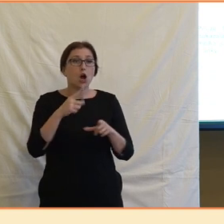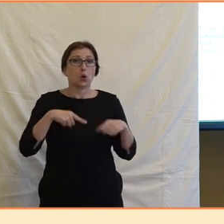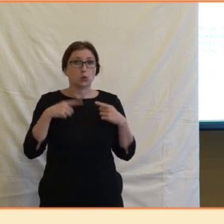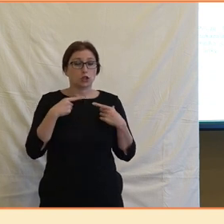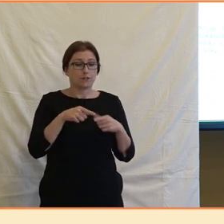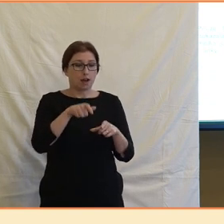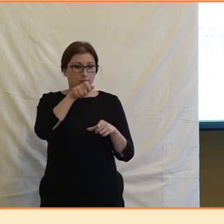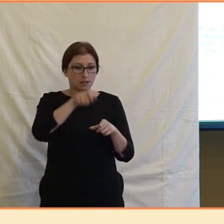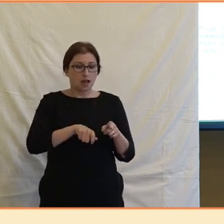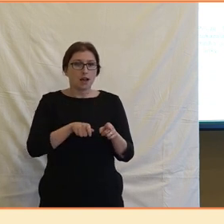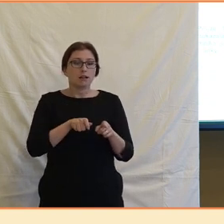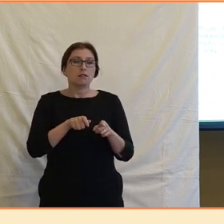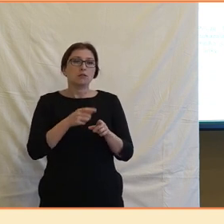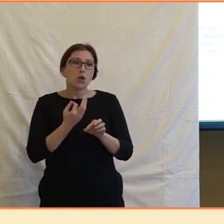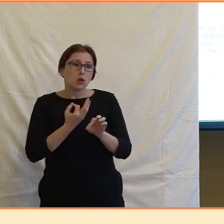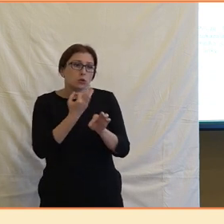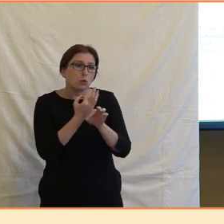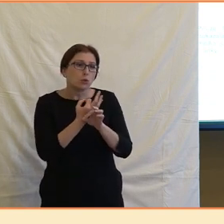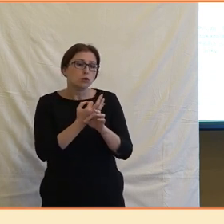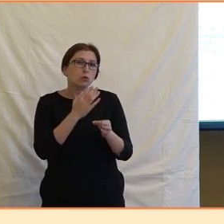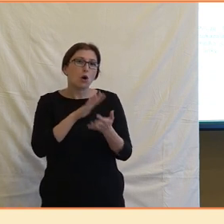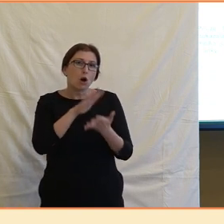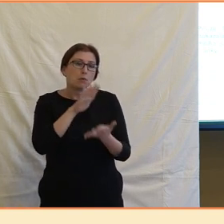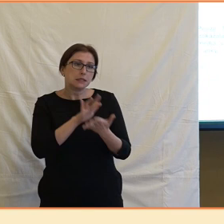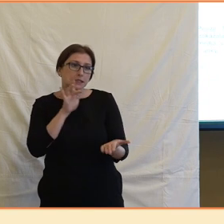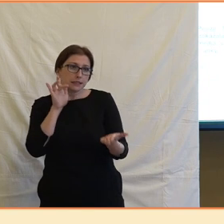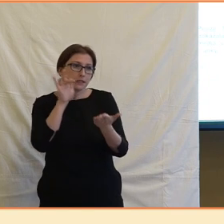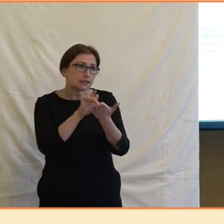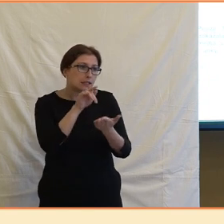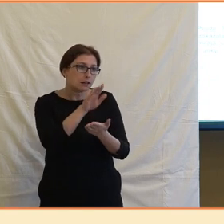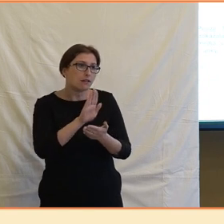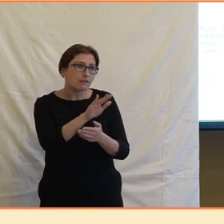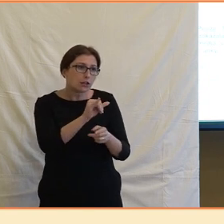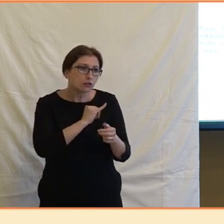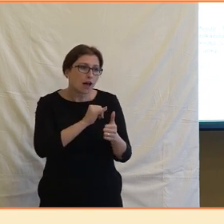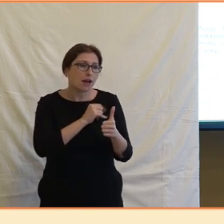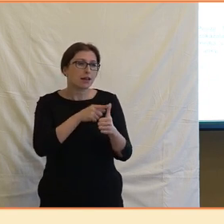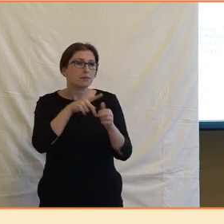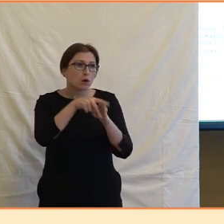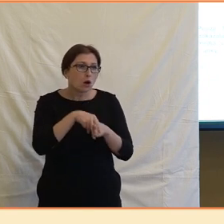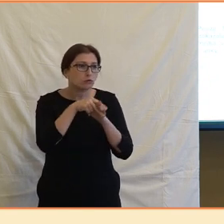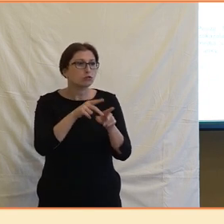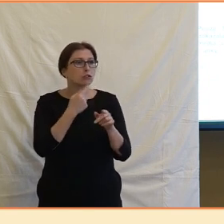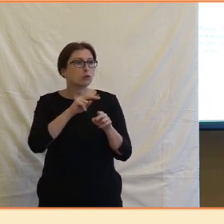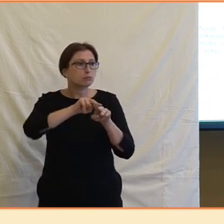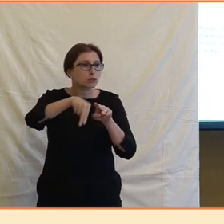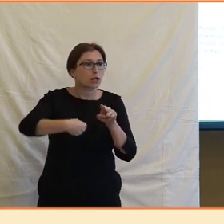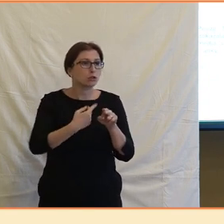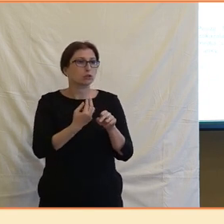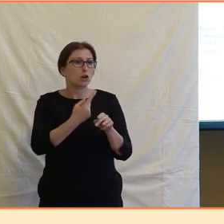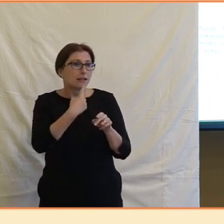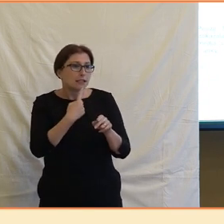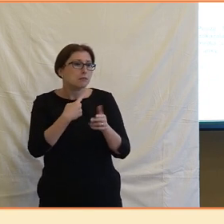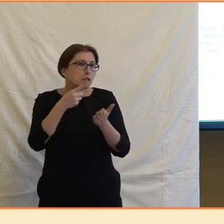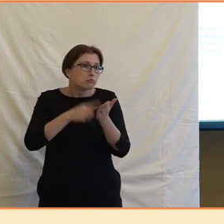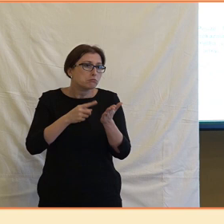kdy uživatelům je doporučován obsah, který cílí na jejich zájmy, na jejich preference, ale